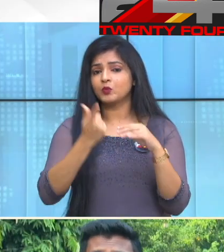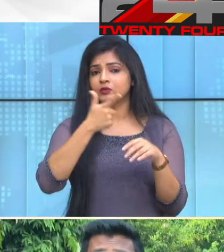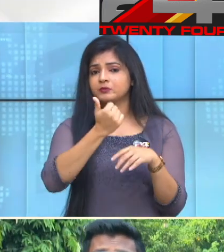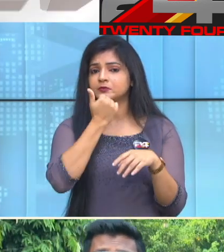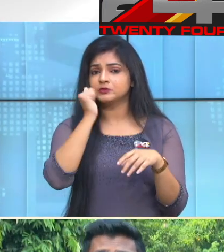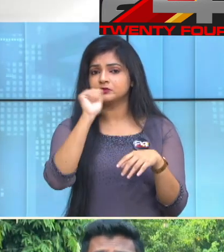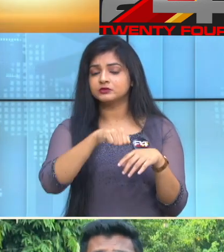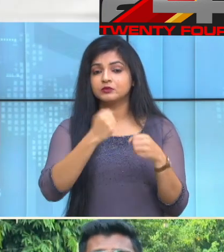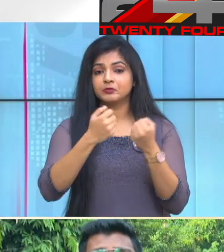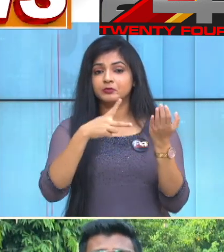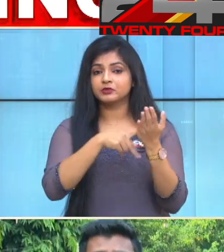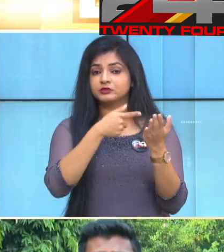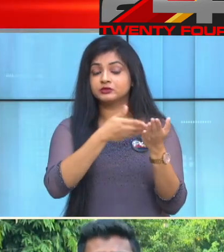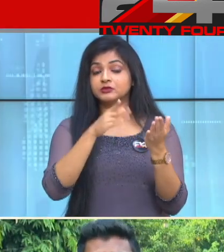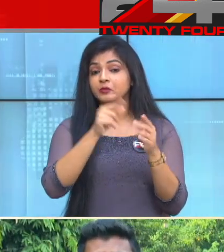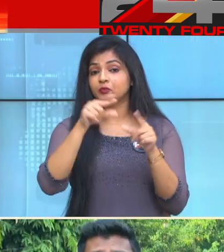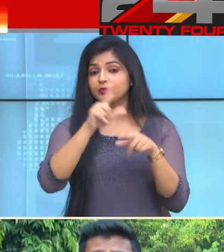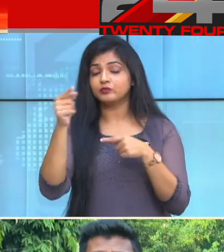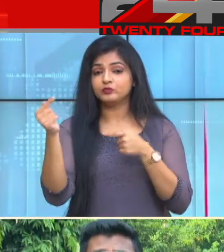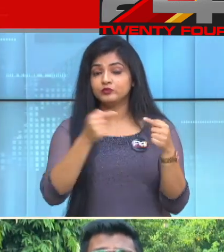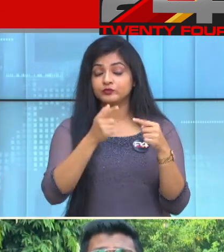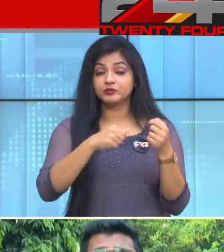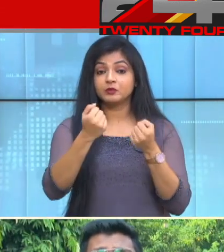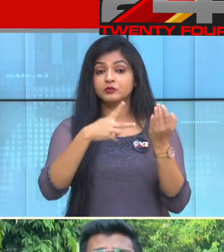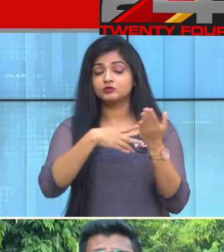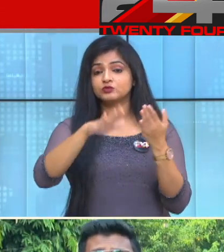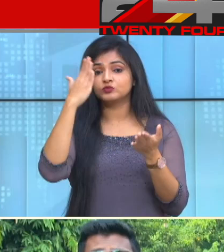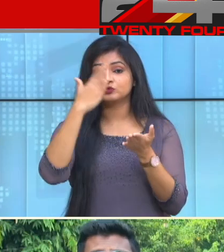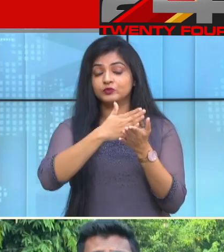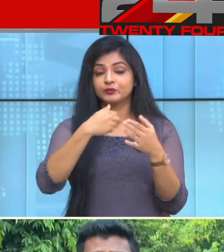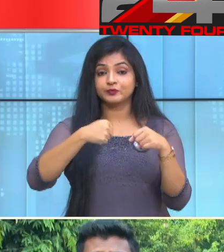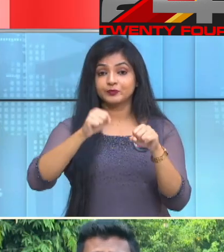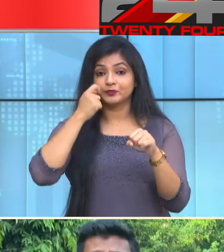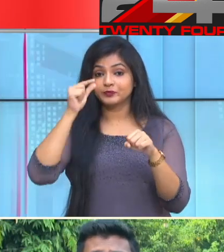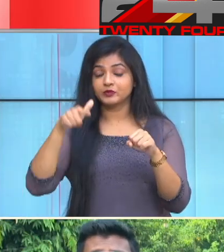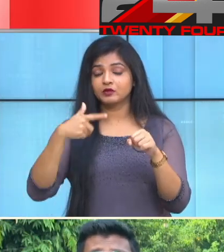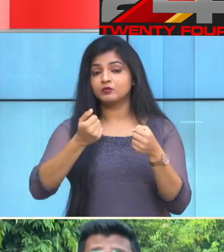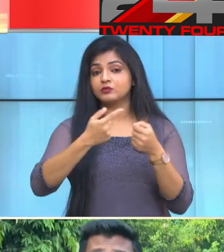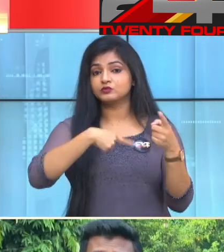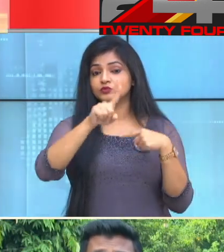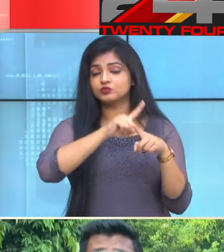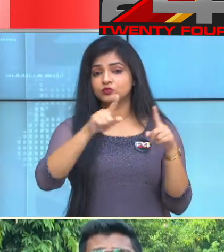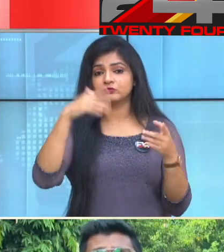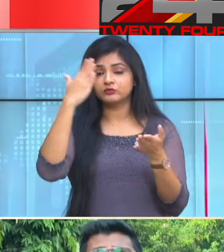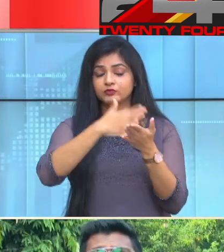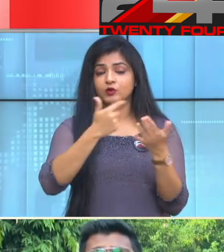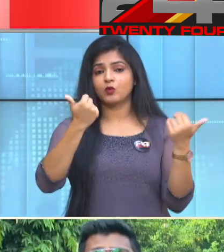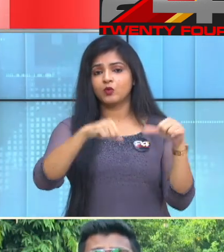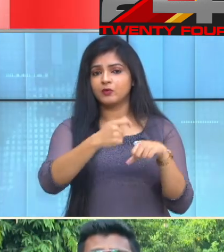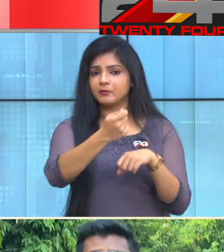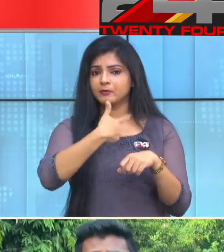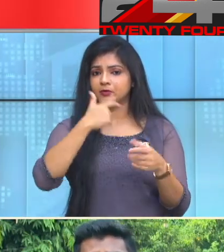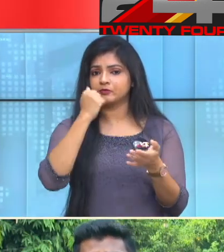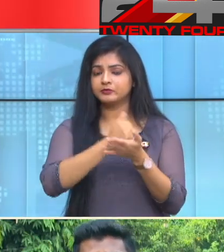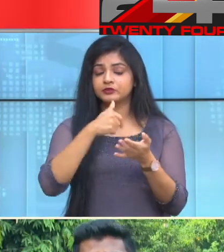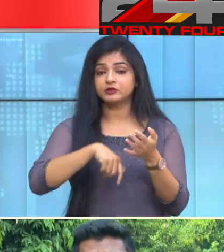പറഞ്ഞത്. ഇതോടുകൂടി ഈ ബസ് റോഡിൽ തടഞ്ഞിട്ടു. യാത്രക്കാരും ഈ ബൈക്ക് യാത്രികനും ചേർന്ന് ഈ ബസ് തടഞ്ഞിട്ടു. പിന്നീട് ഈ നഷ്ടപരിഹാരം വേണം തനിക്ക് എന്ന്